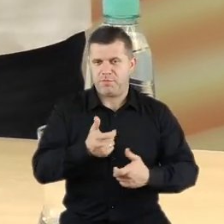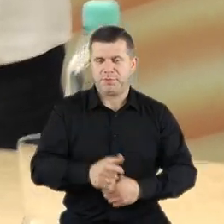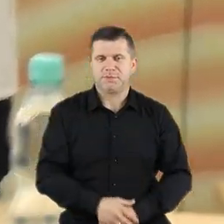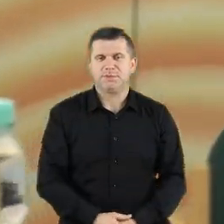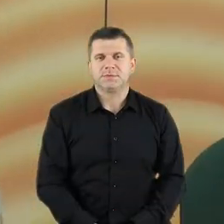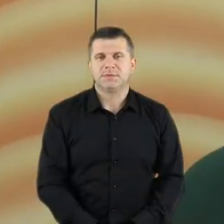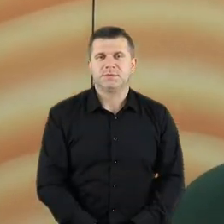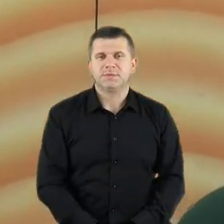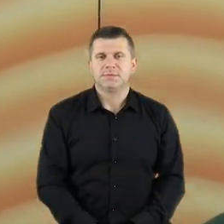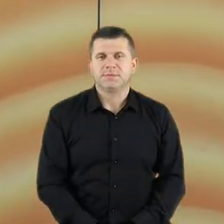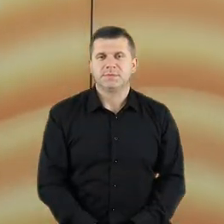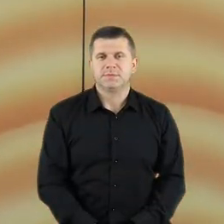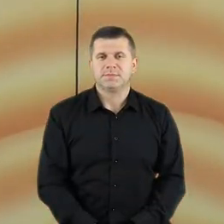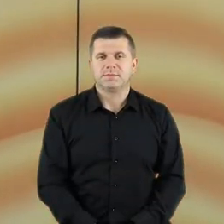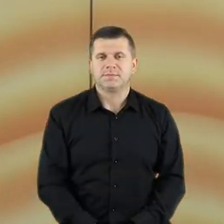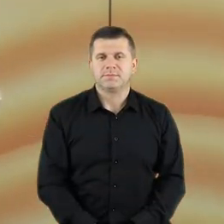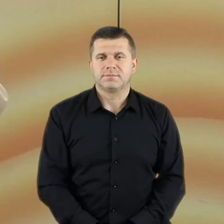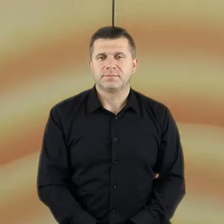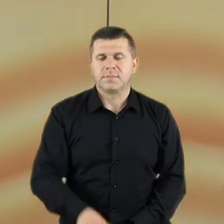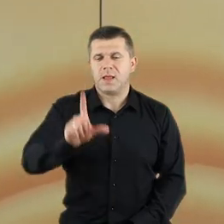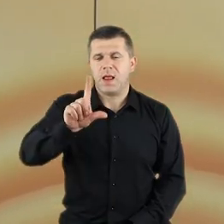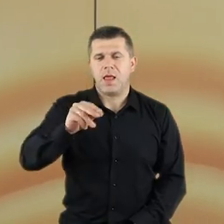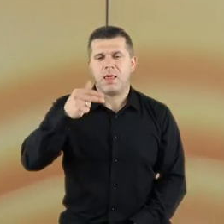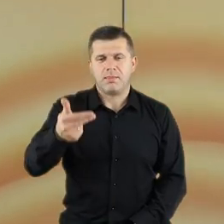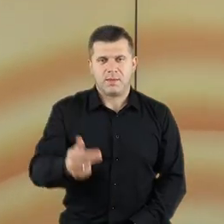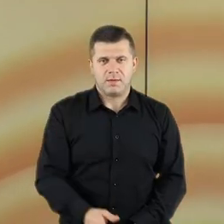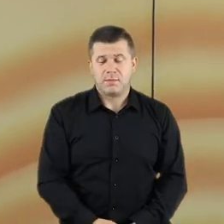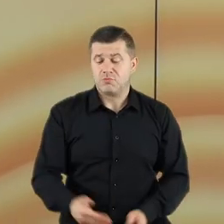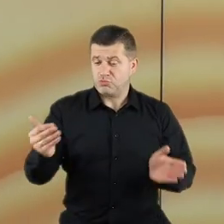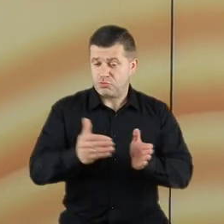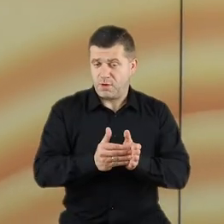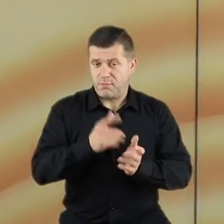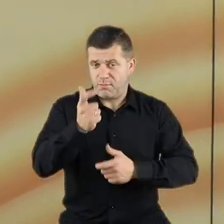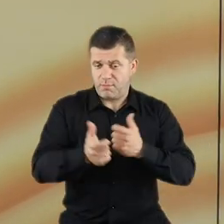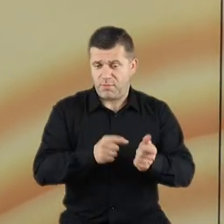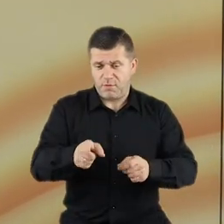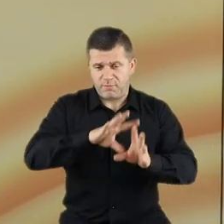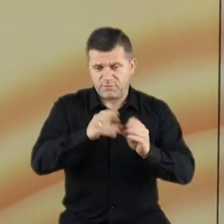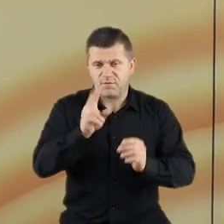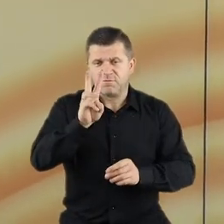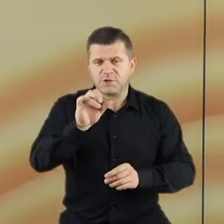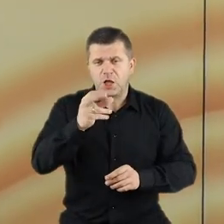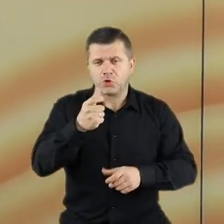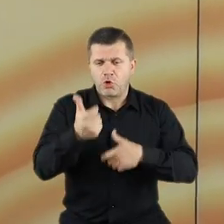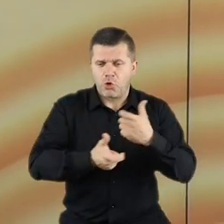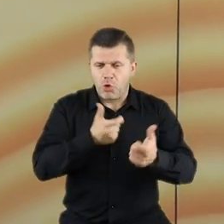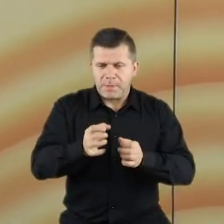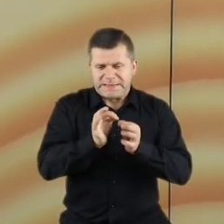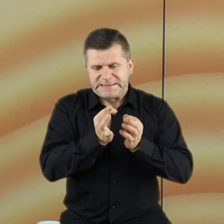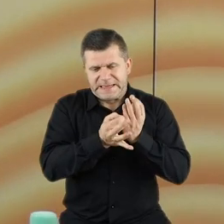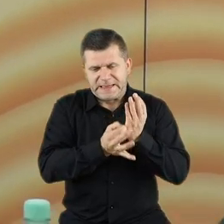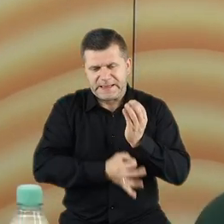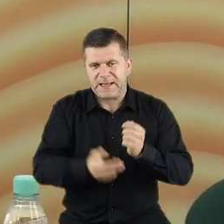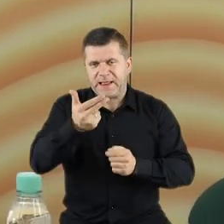takiej kądzieli lnu trzeba było na to Wrzeciono robić takie cieniutkie nici